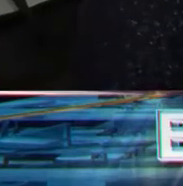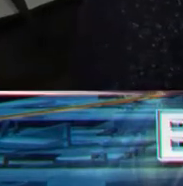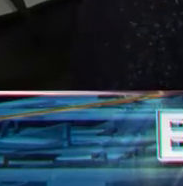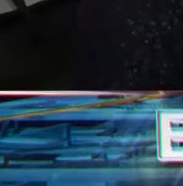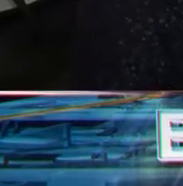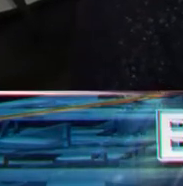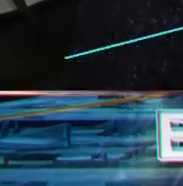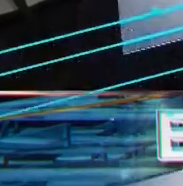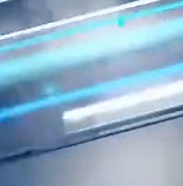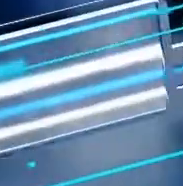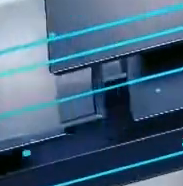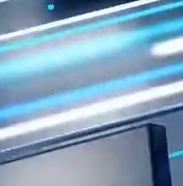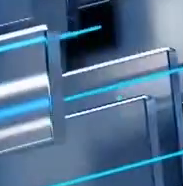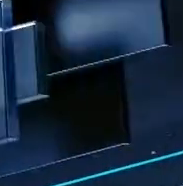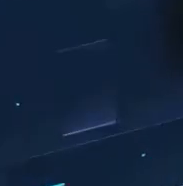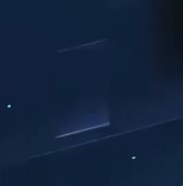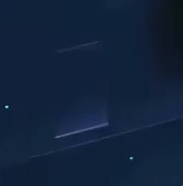қолданған.